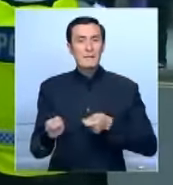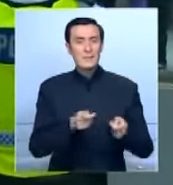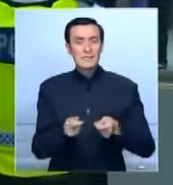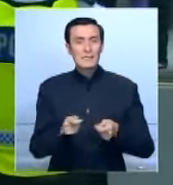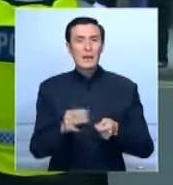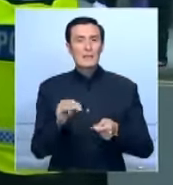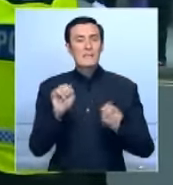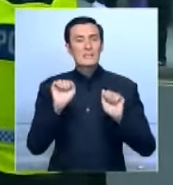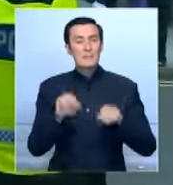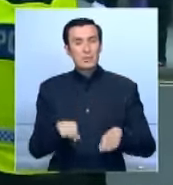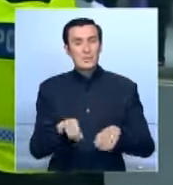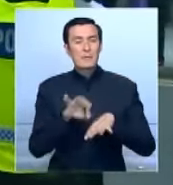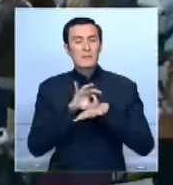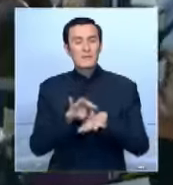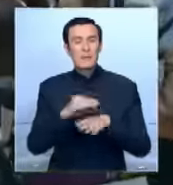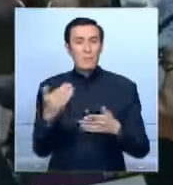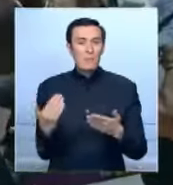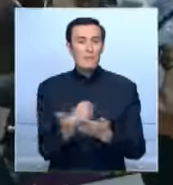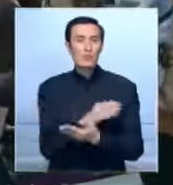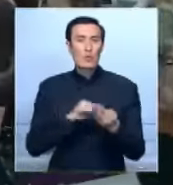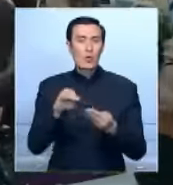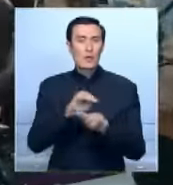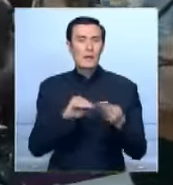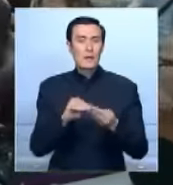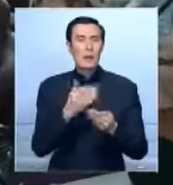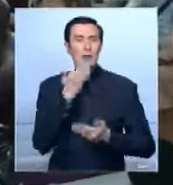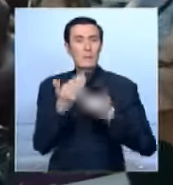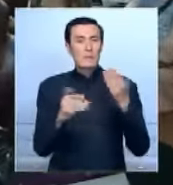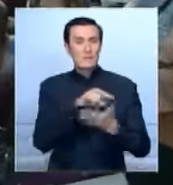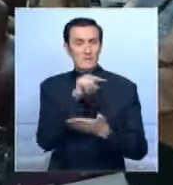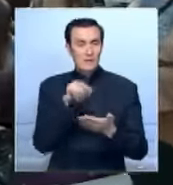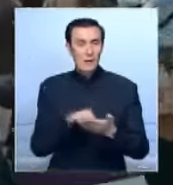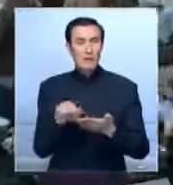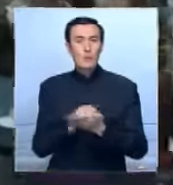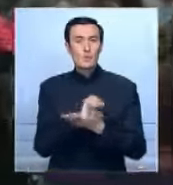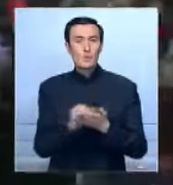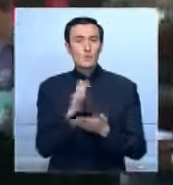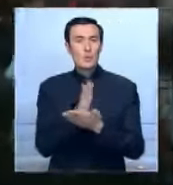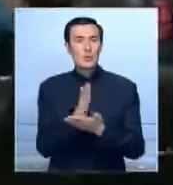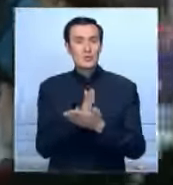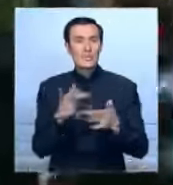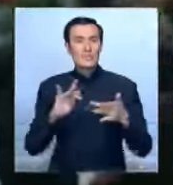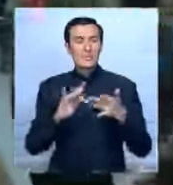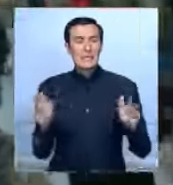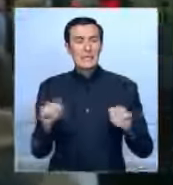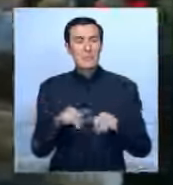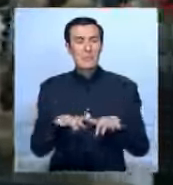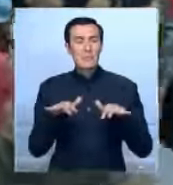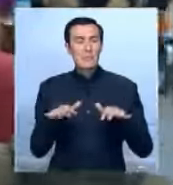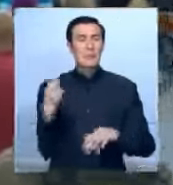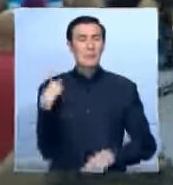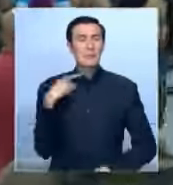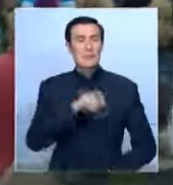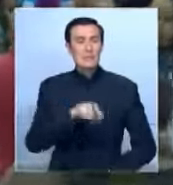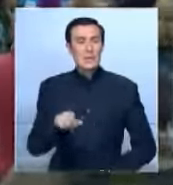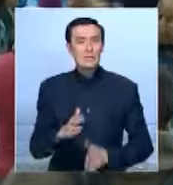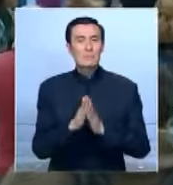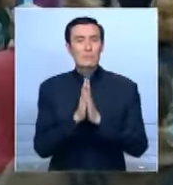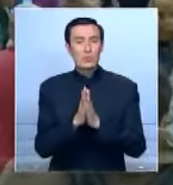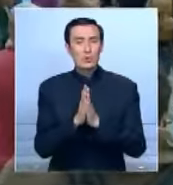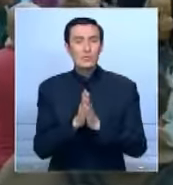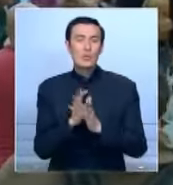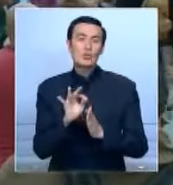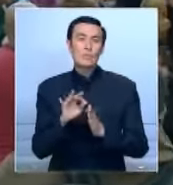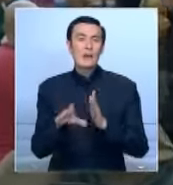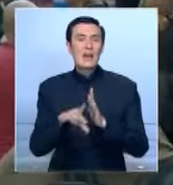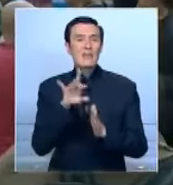правительство рассмотреть возможность проведения нового плебисцита. А в документе, размещенном на сайте парламента, британцы просят ввести в